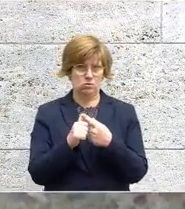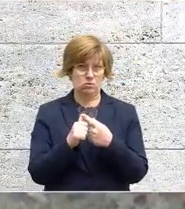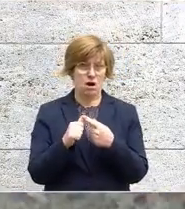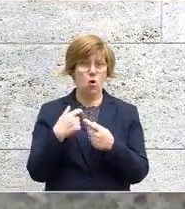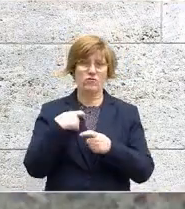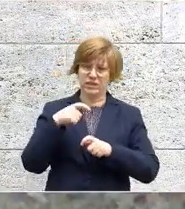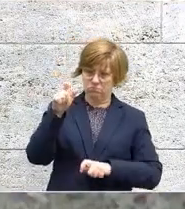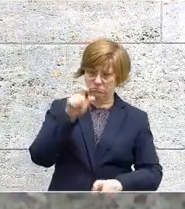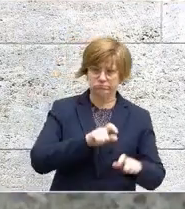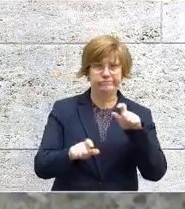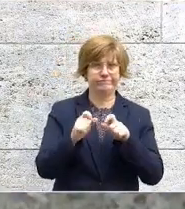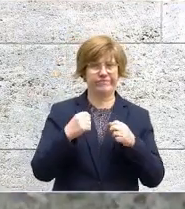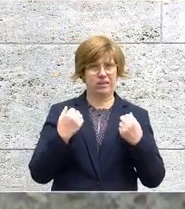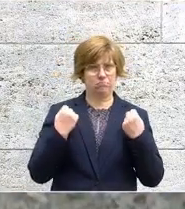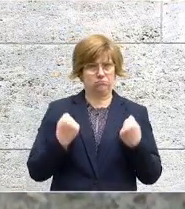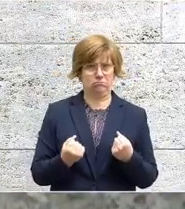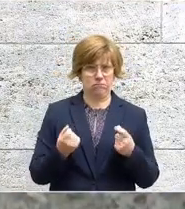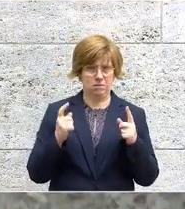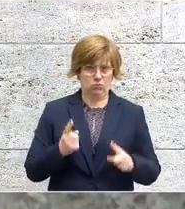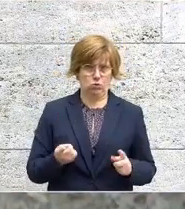unsere Wehrhaftigkeit stärken.